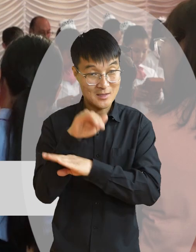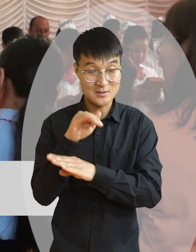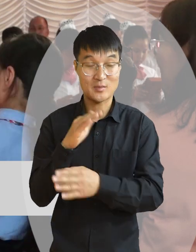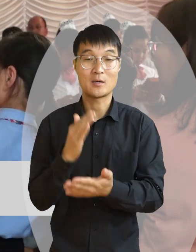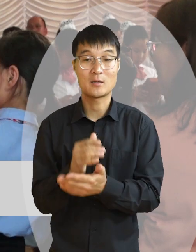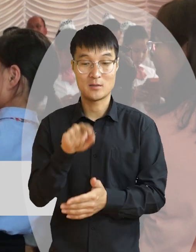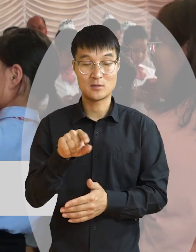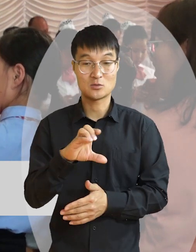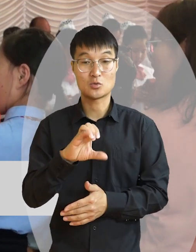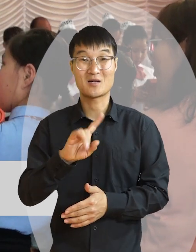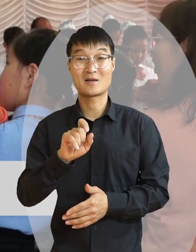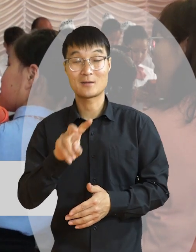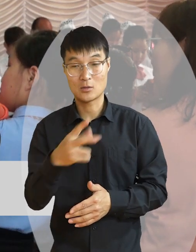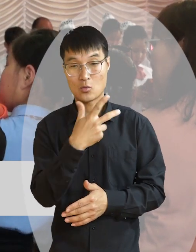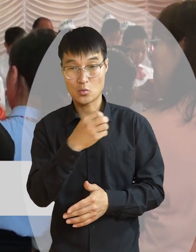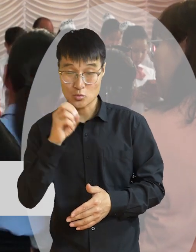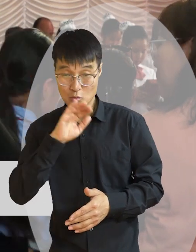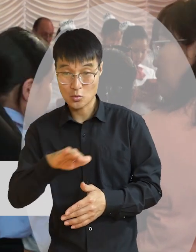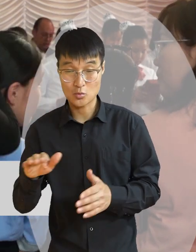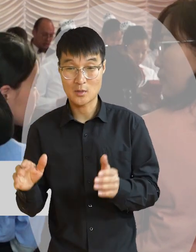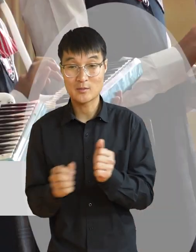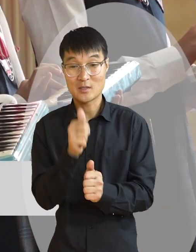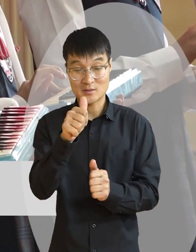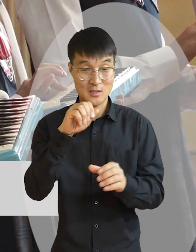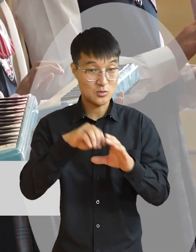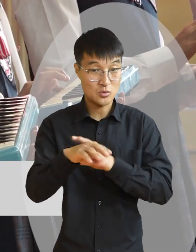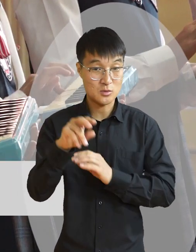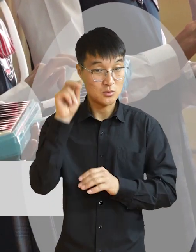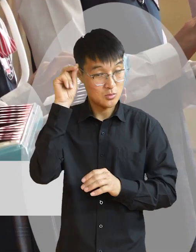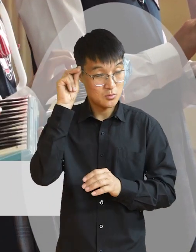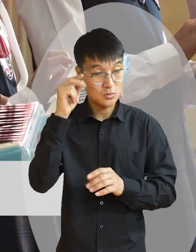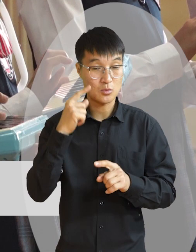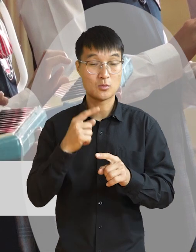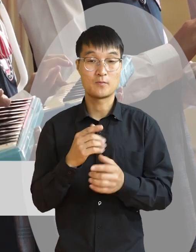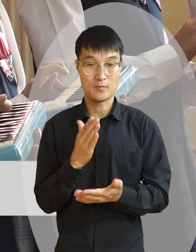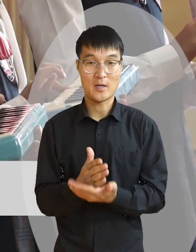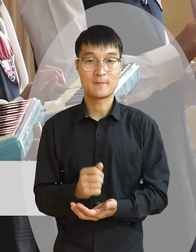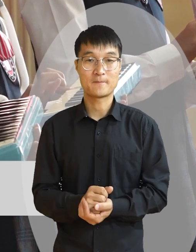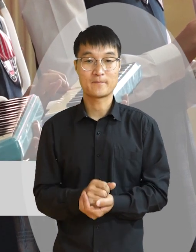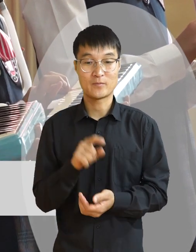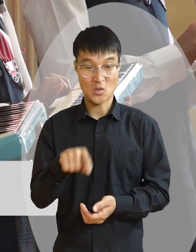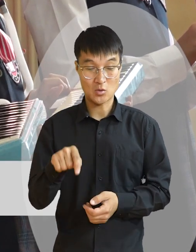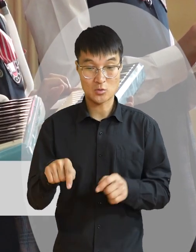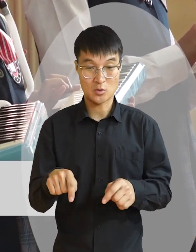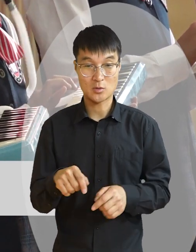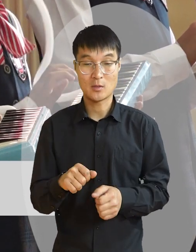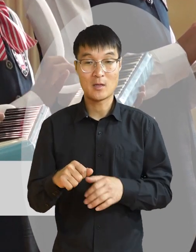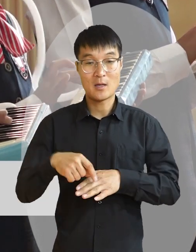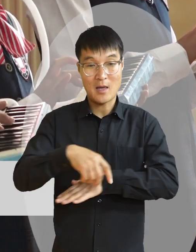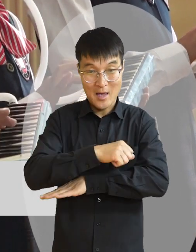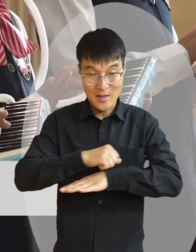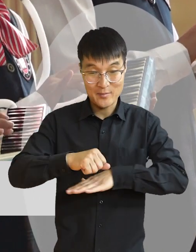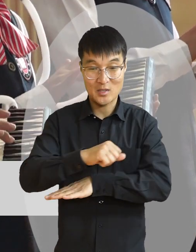маань 285 сурагчтай хамрагдаж амжилттай одоо суралцсан байгаа. Ингээд одоо бас аймгийн